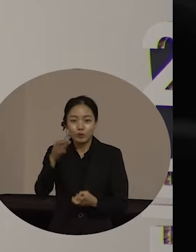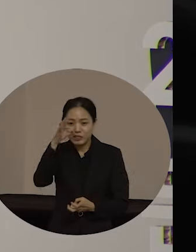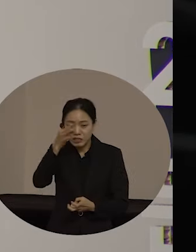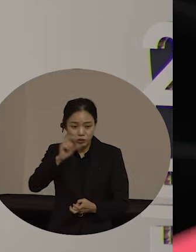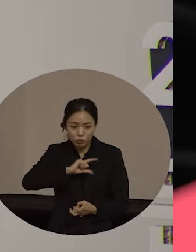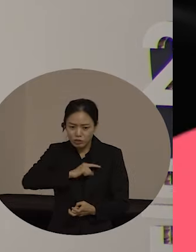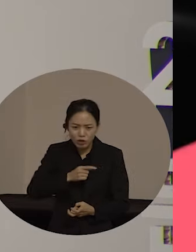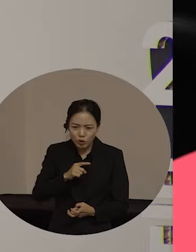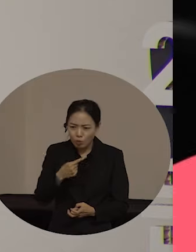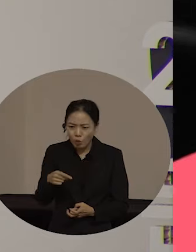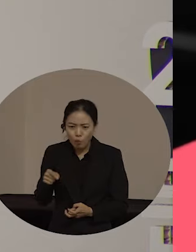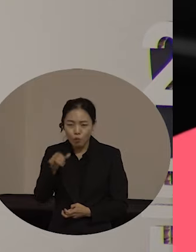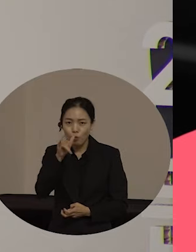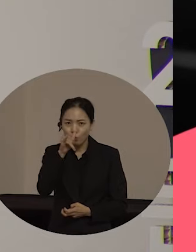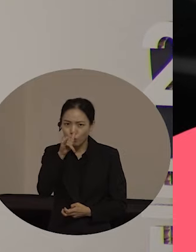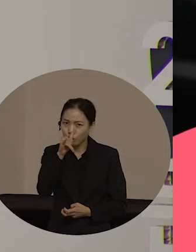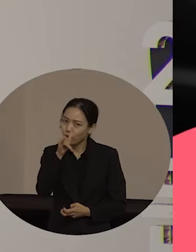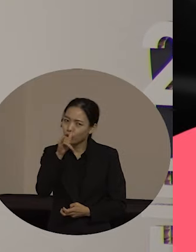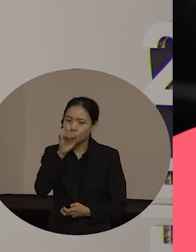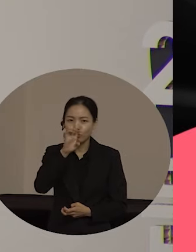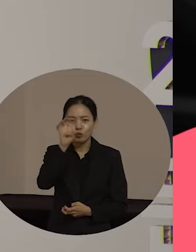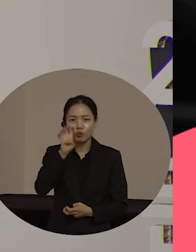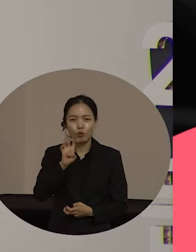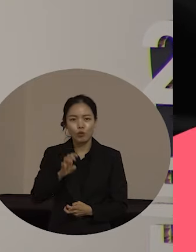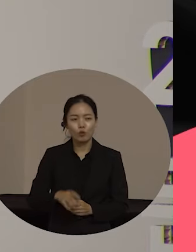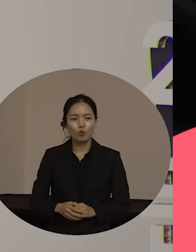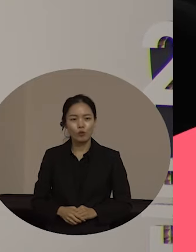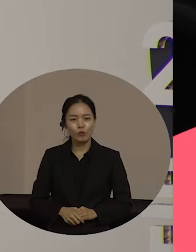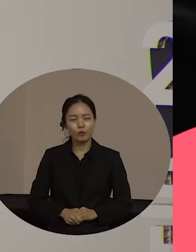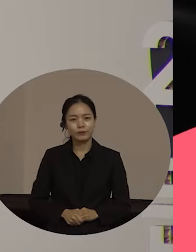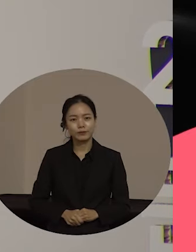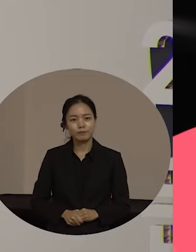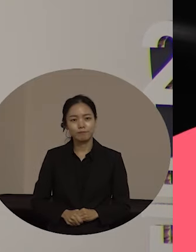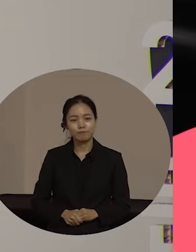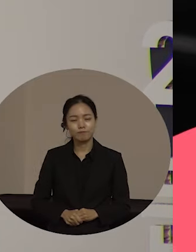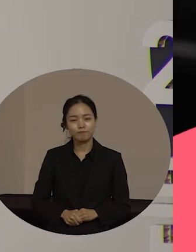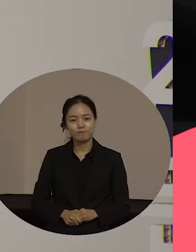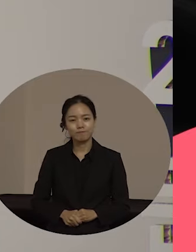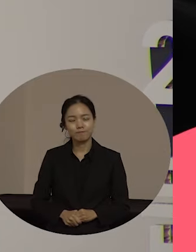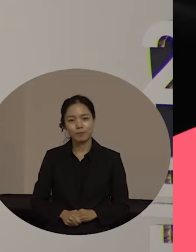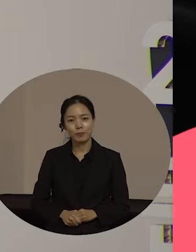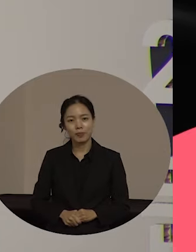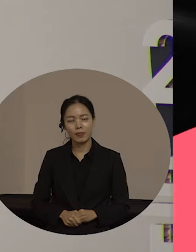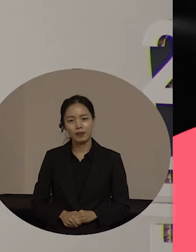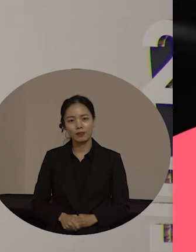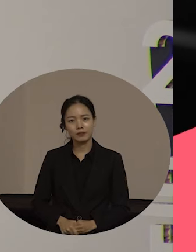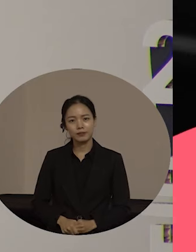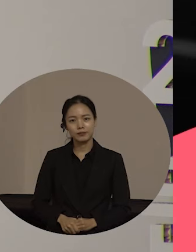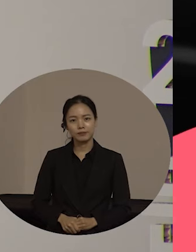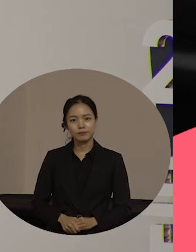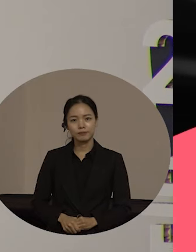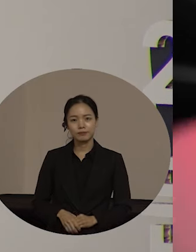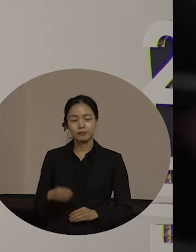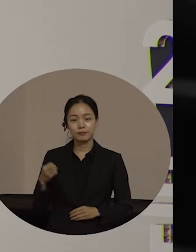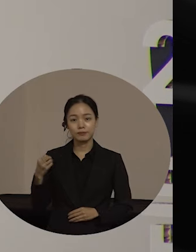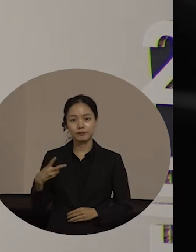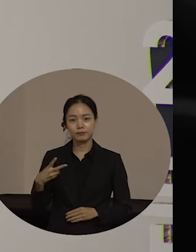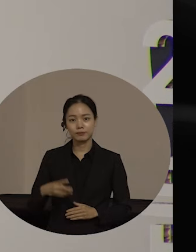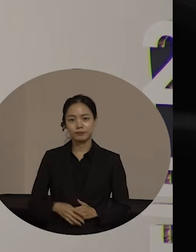혹시 제도가 있는지 그런 부분에 대해서 여쭙고 싶고 그리고 이제 우리 같은